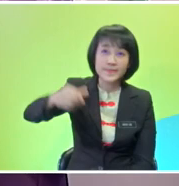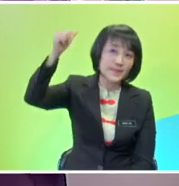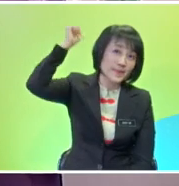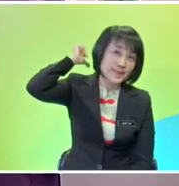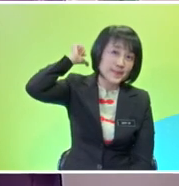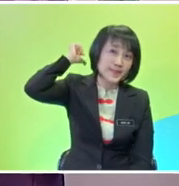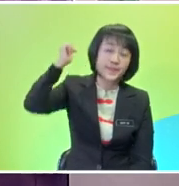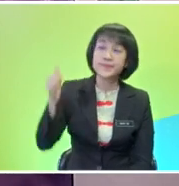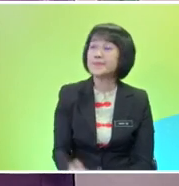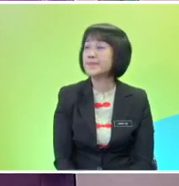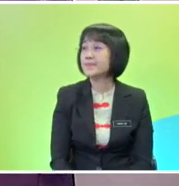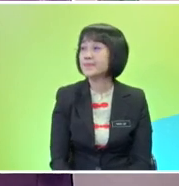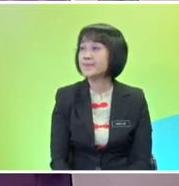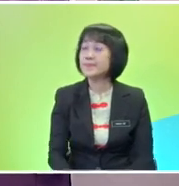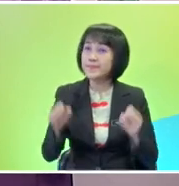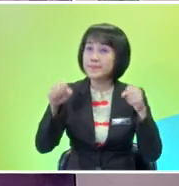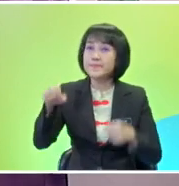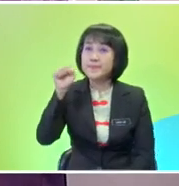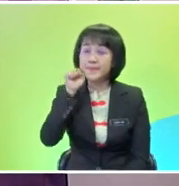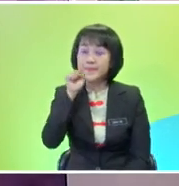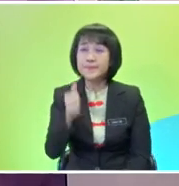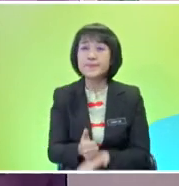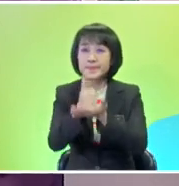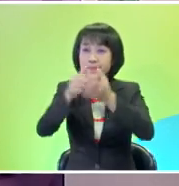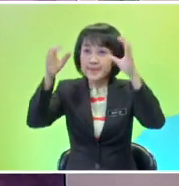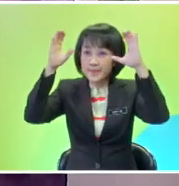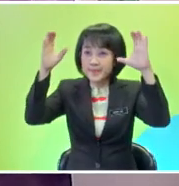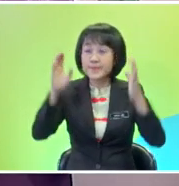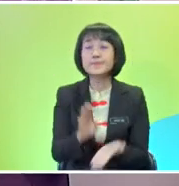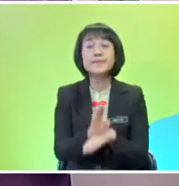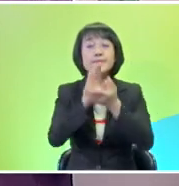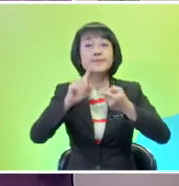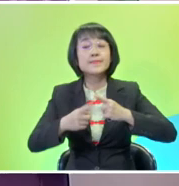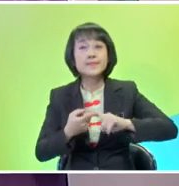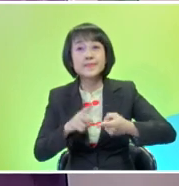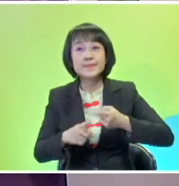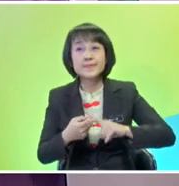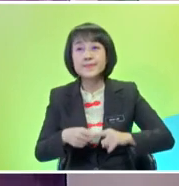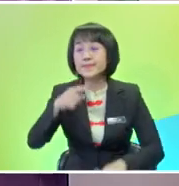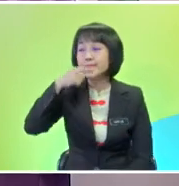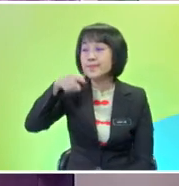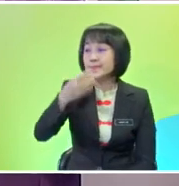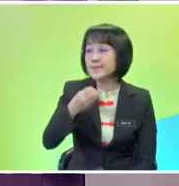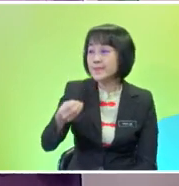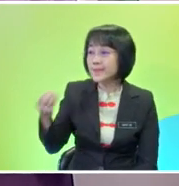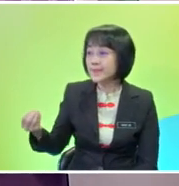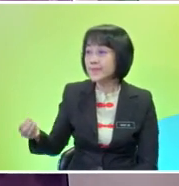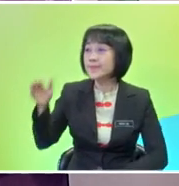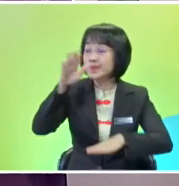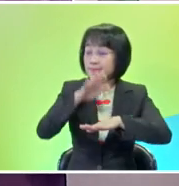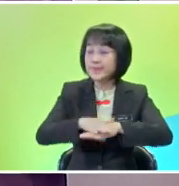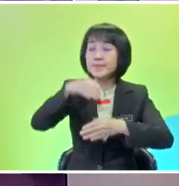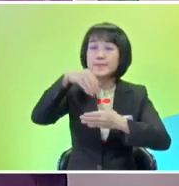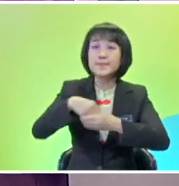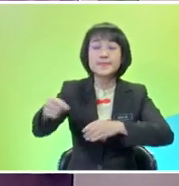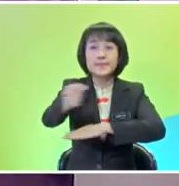kan boleh tak Mira tolong Cikgu bantu kawan-kawan kita sebut objek yang kita ada dalam Taman